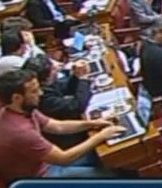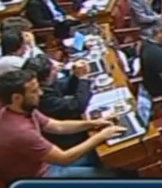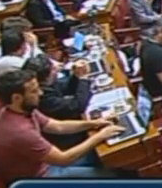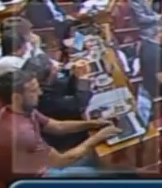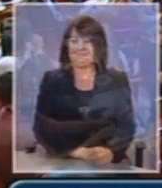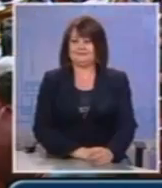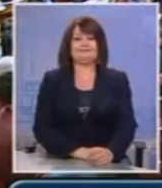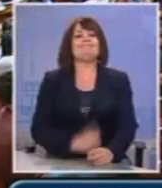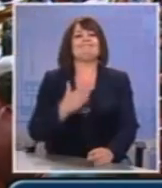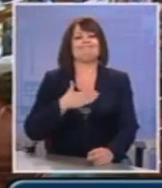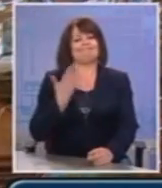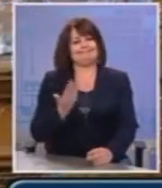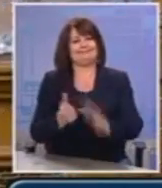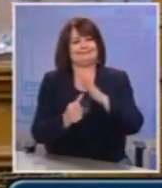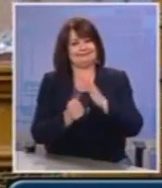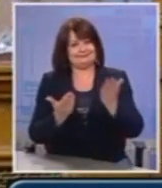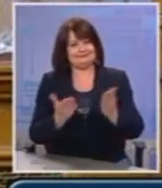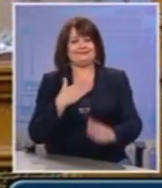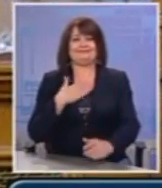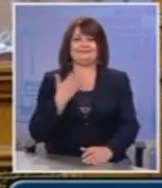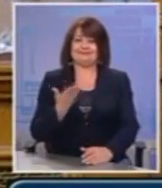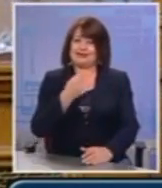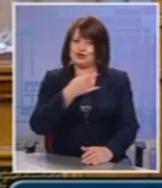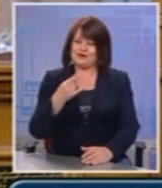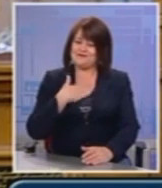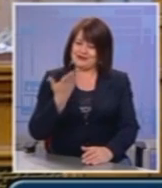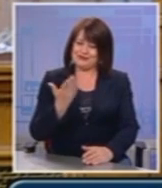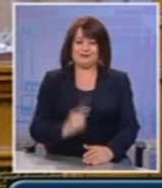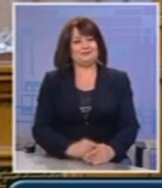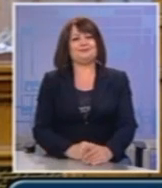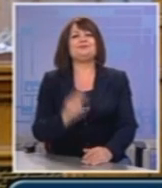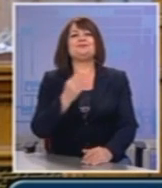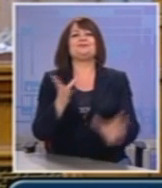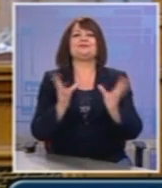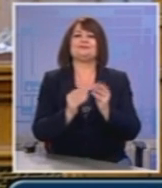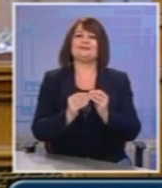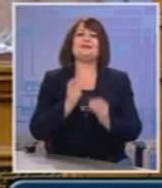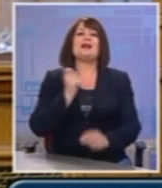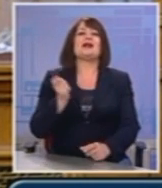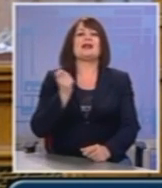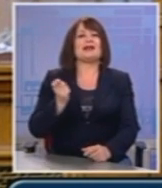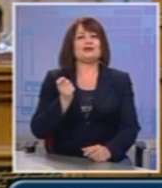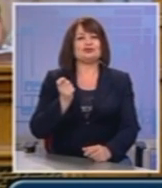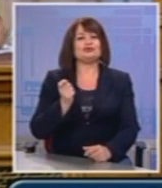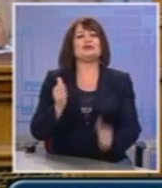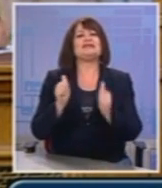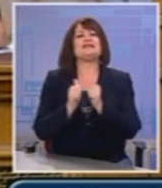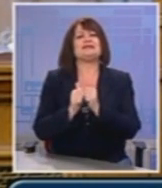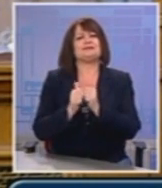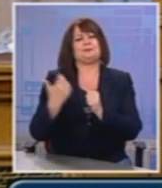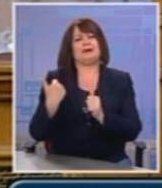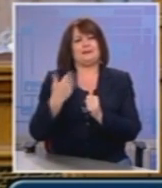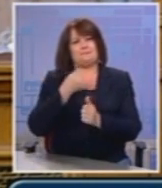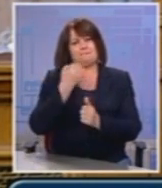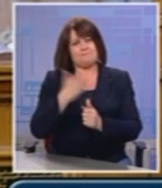σας ευχαριστώ πολύ κυρία πρόεδρε ευχαριστώ ζωή σχετικά με το χρέος ο σύντροφος μόλις